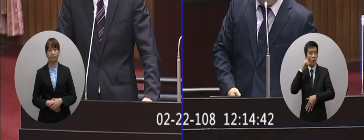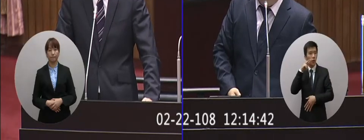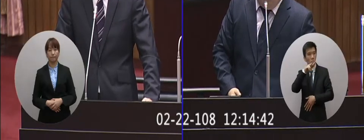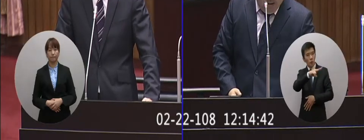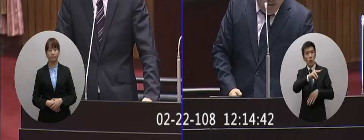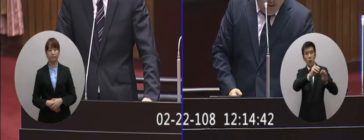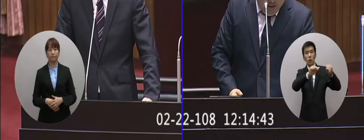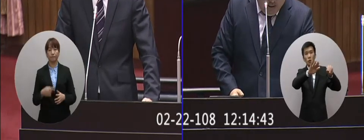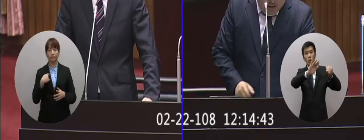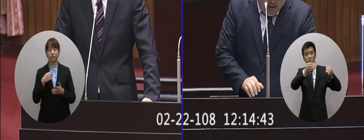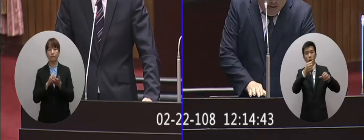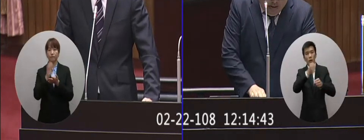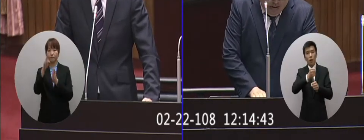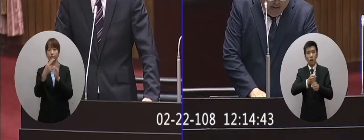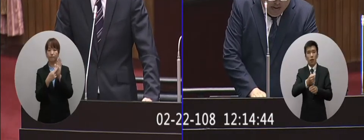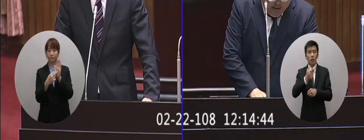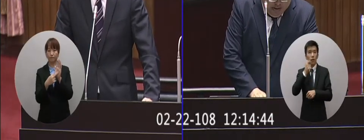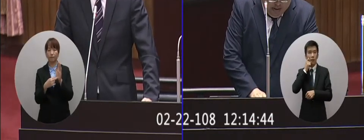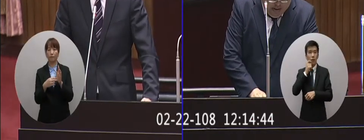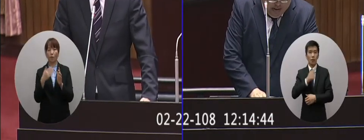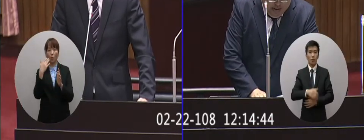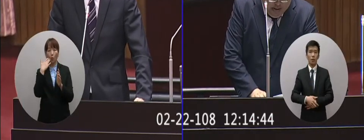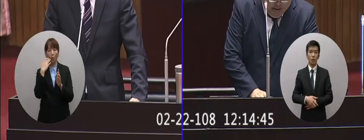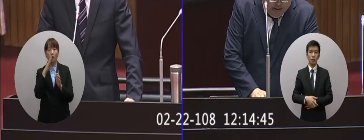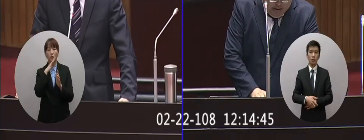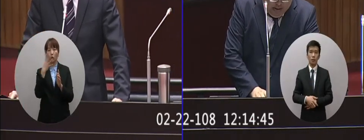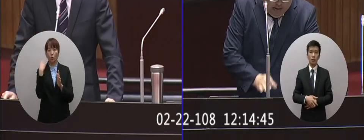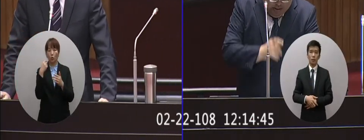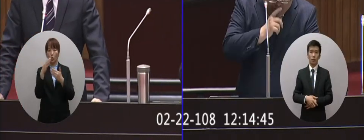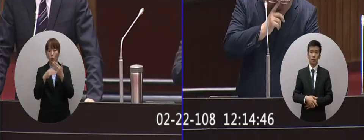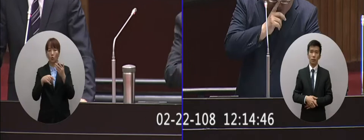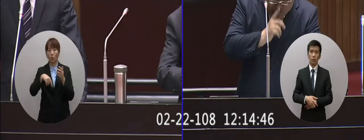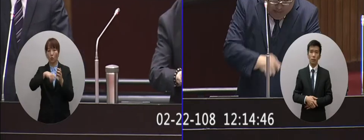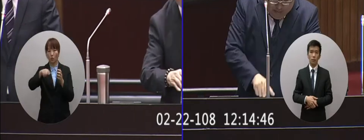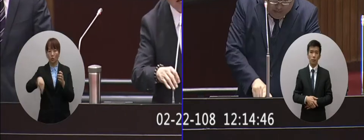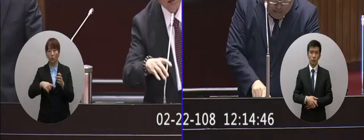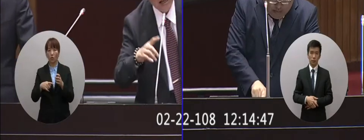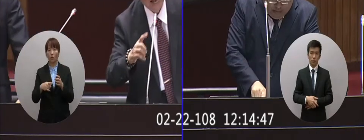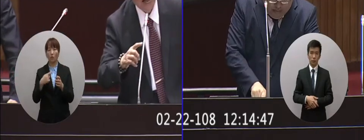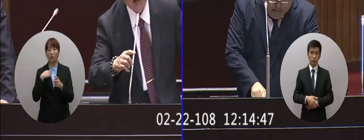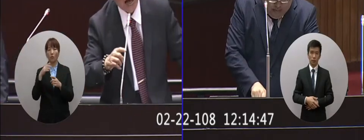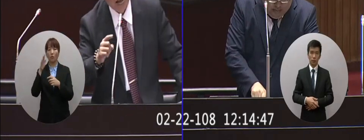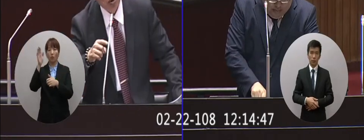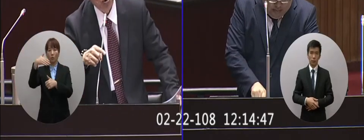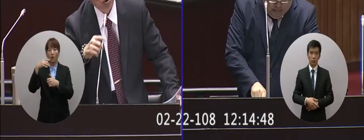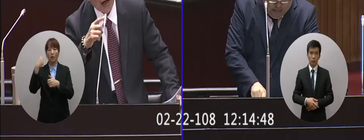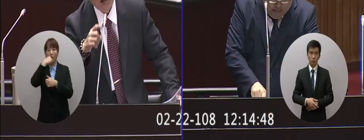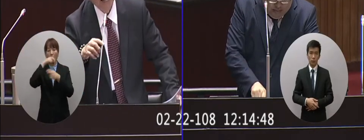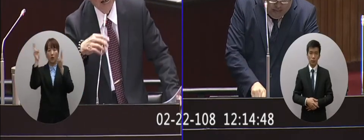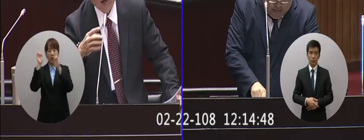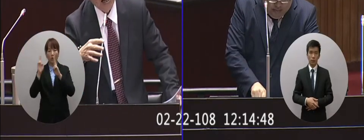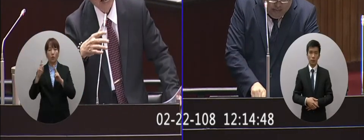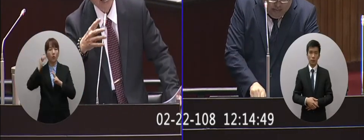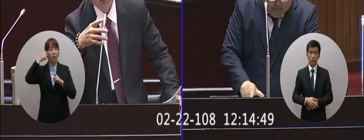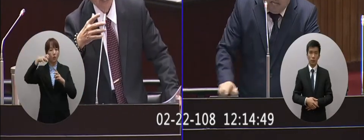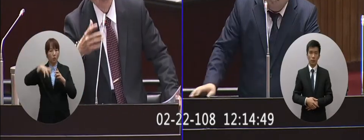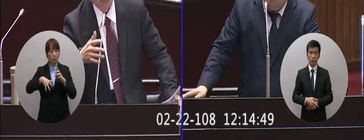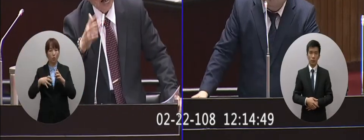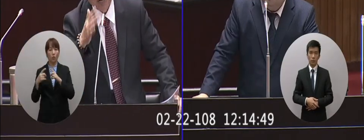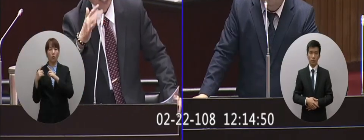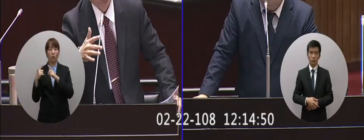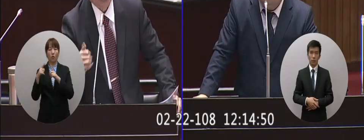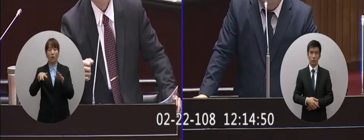的。 这我来甲委员报告，你要较具体迄个区域给我，啊，我来叫台电嘉义区出来，来甲